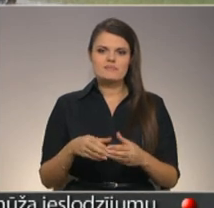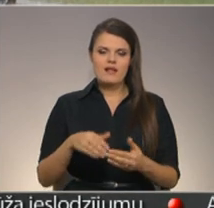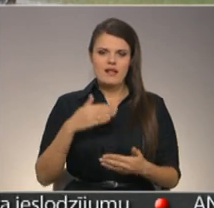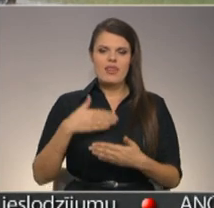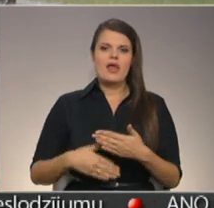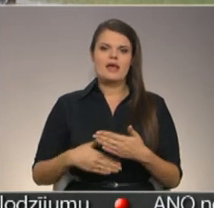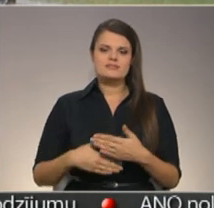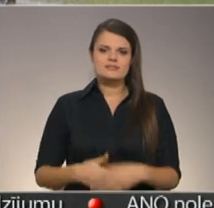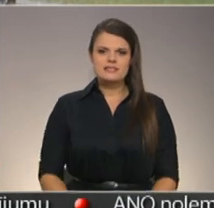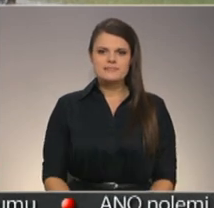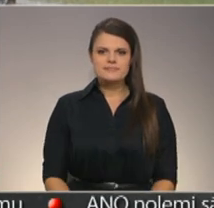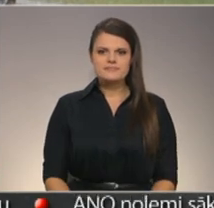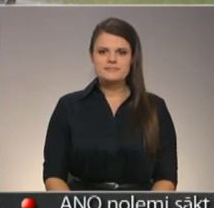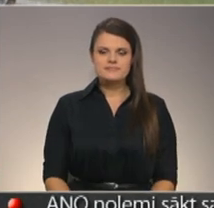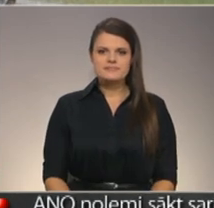Taisni!